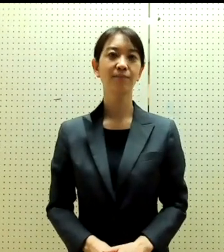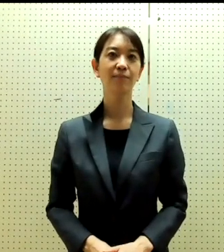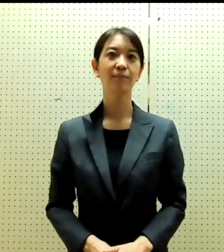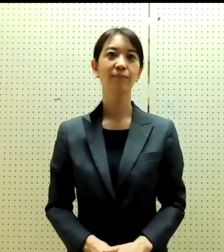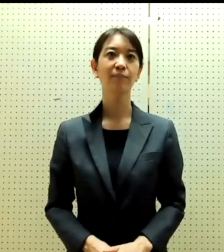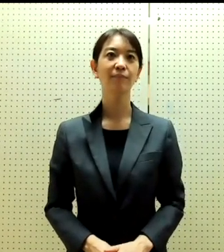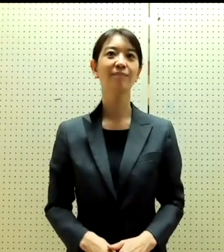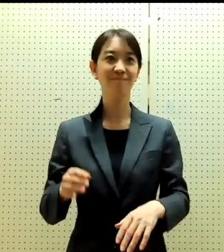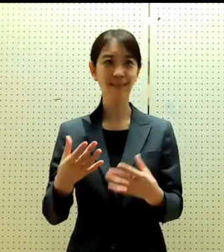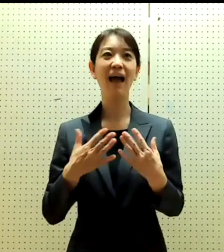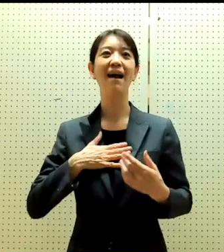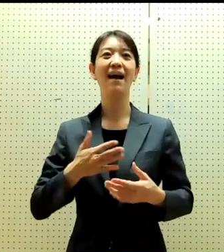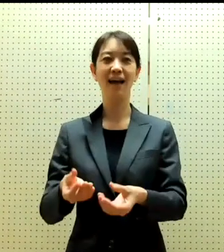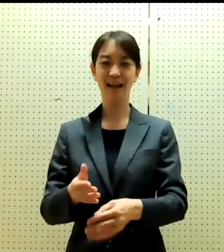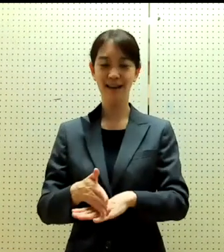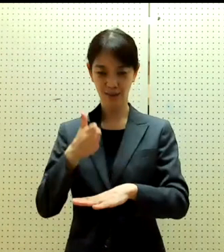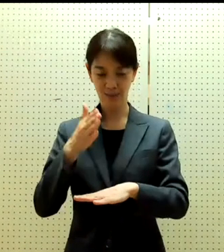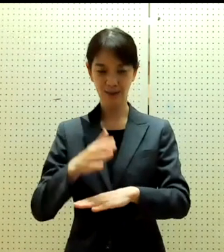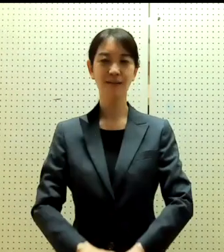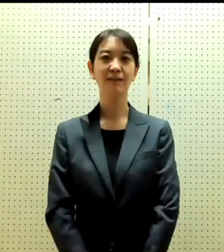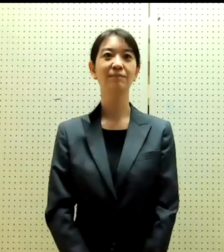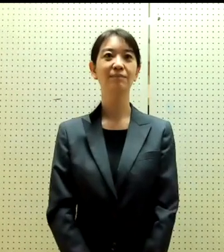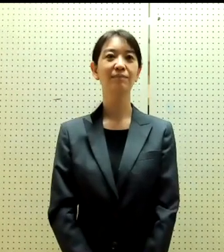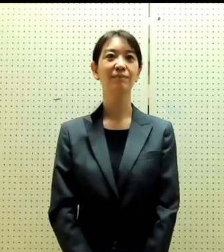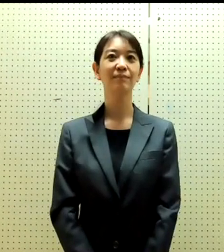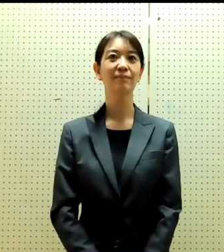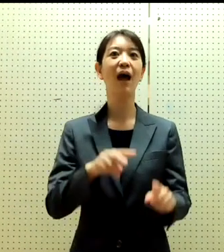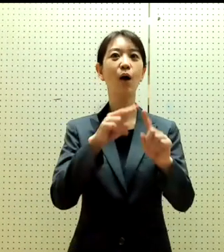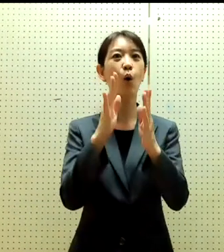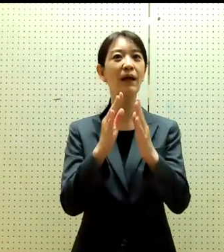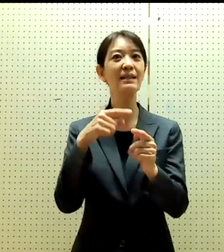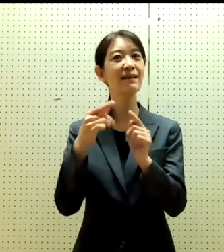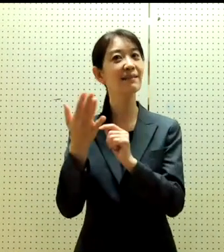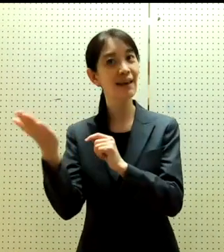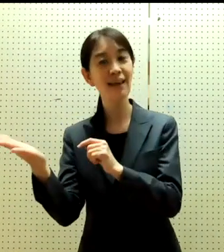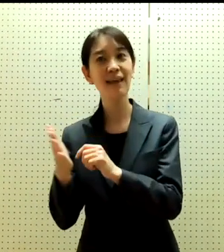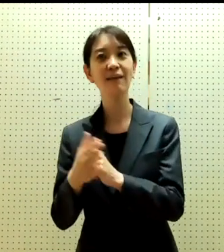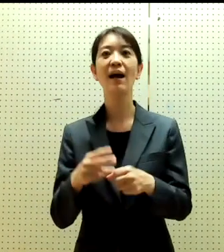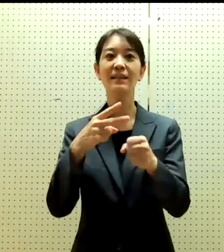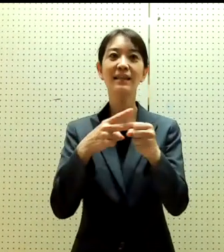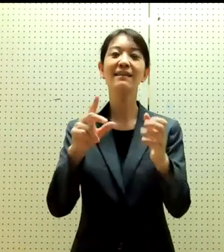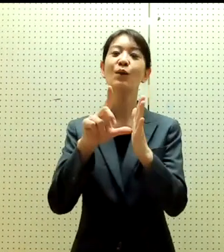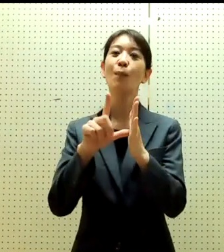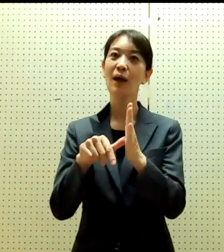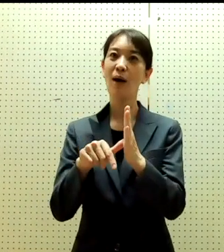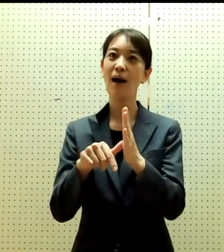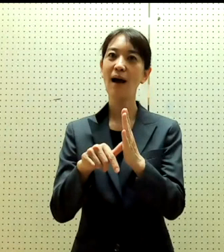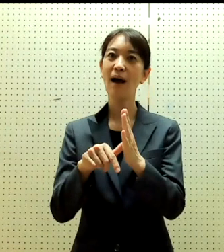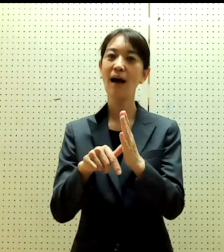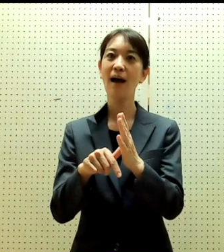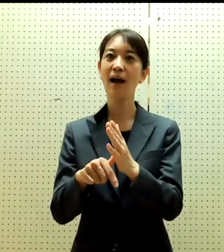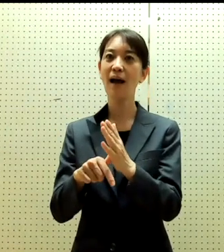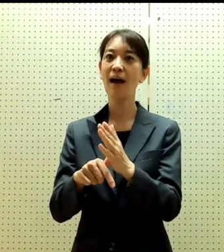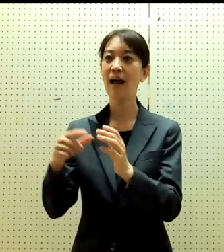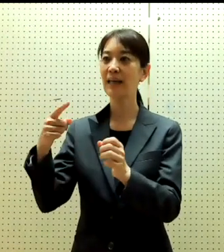ありがとうございます。小林先生よろしいですか。 2年生では1学期に育てたミニトマ